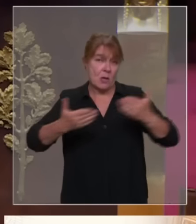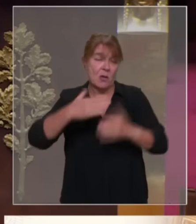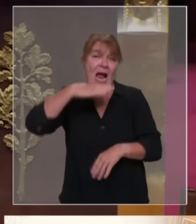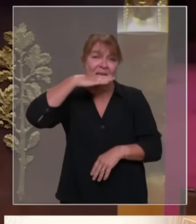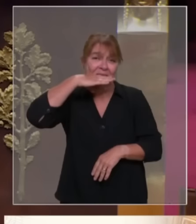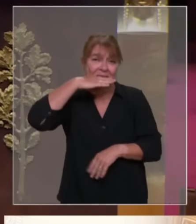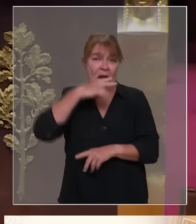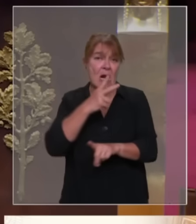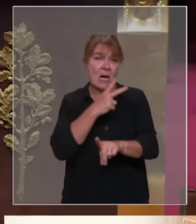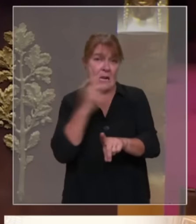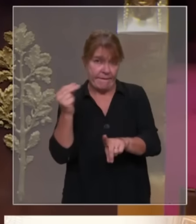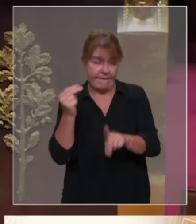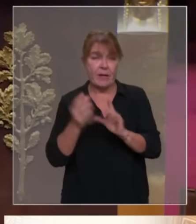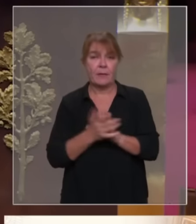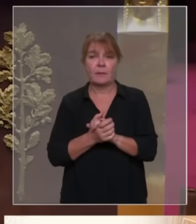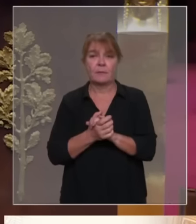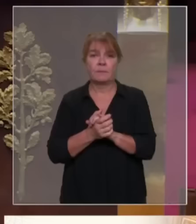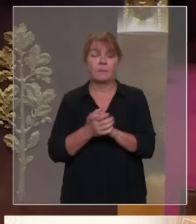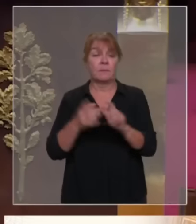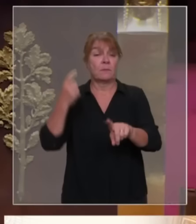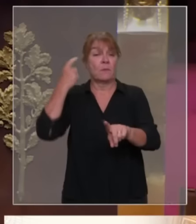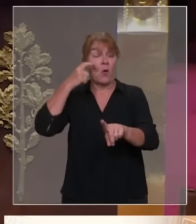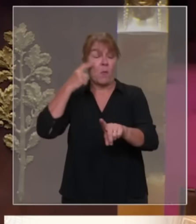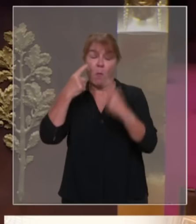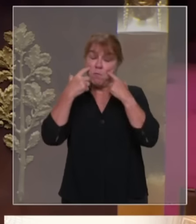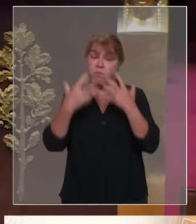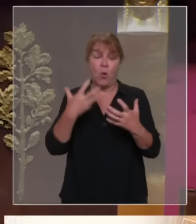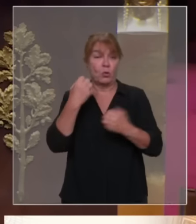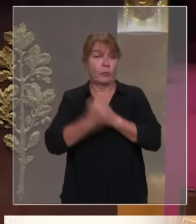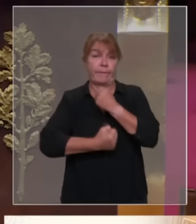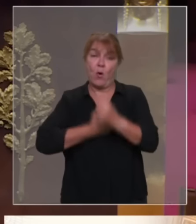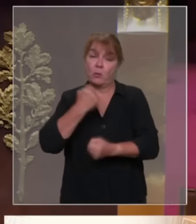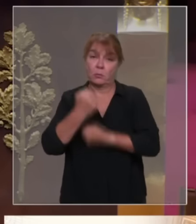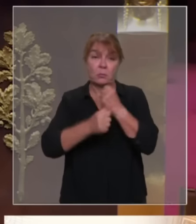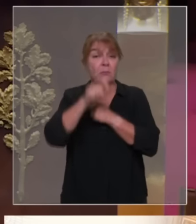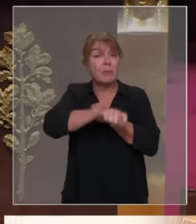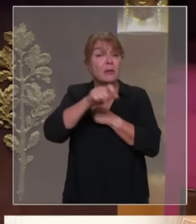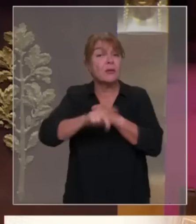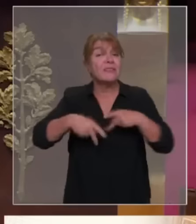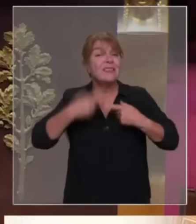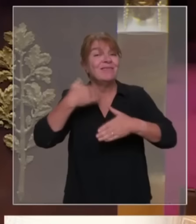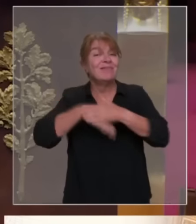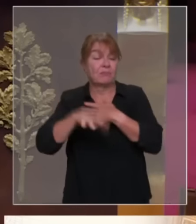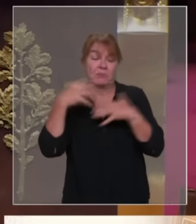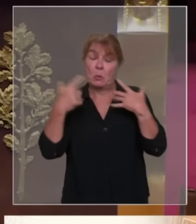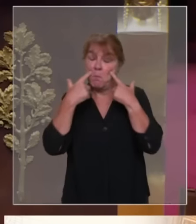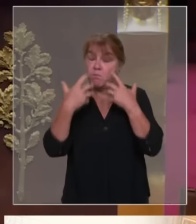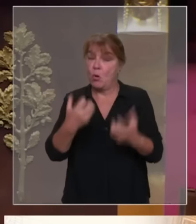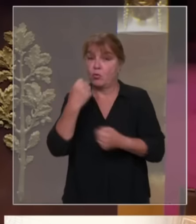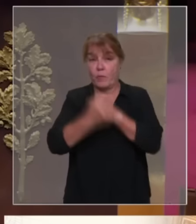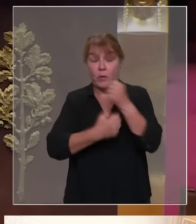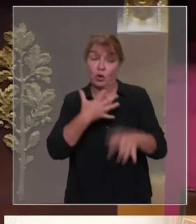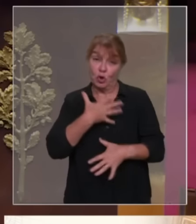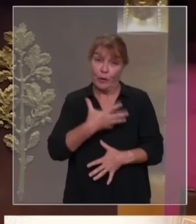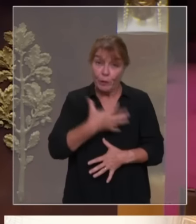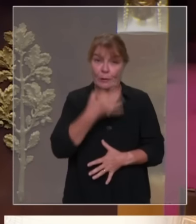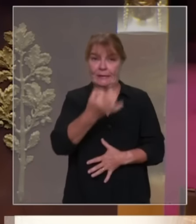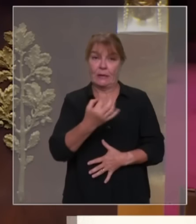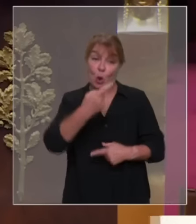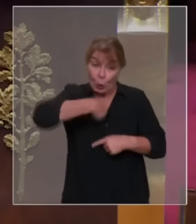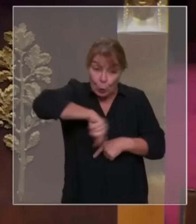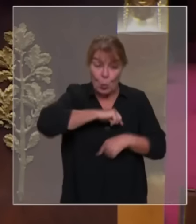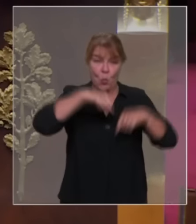exceptionnelle. J'ai conscience des souffrances et de l'angoisse que ressentent les habitants de Nouvelle-Calédonie et je veux leur redire que l'État et